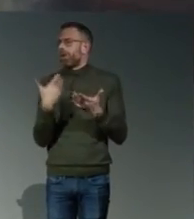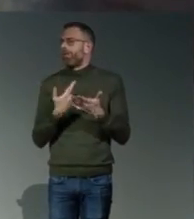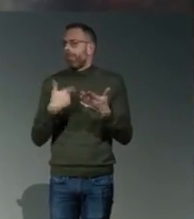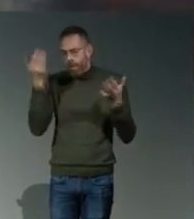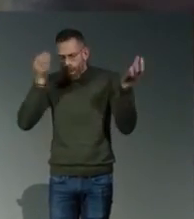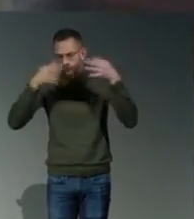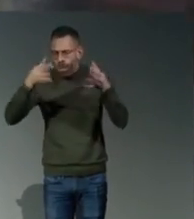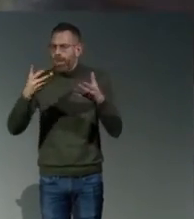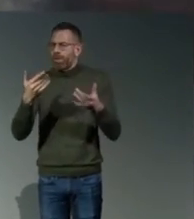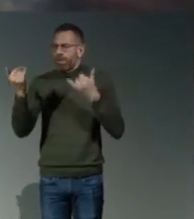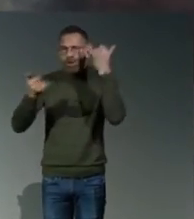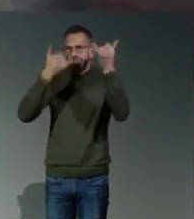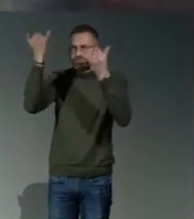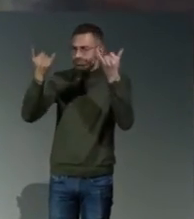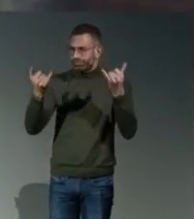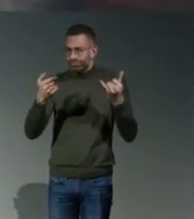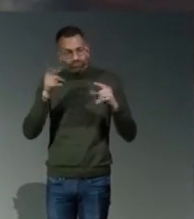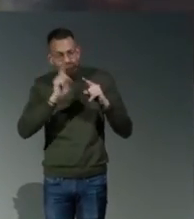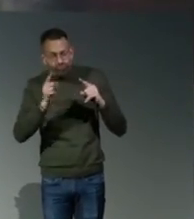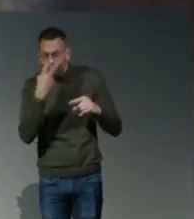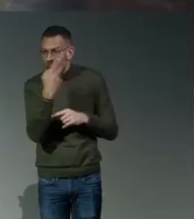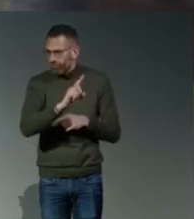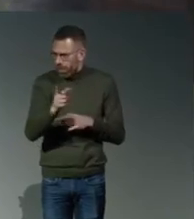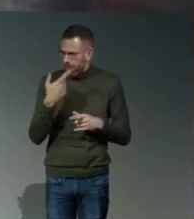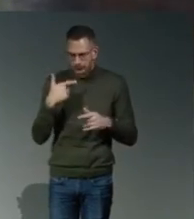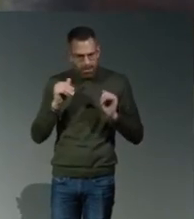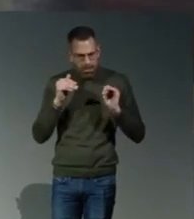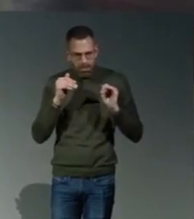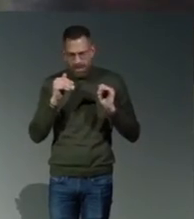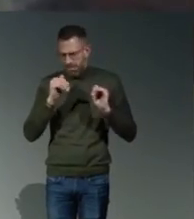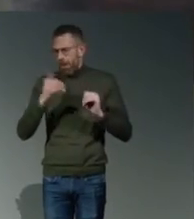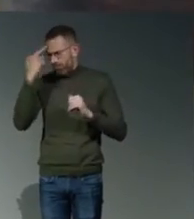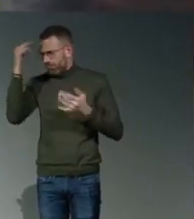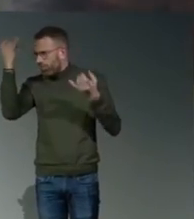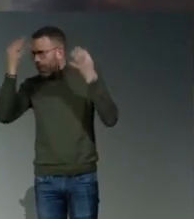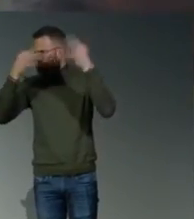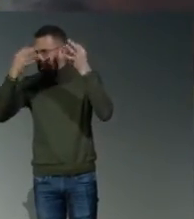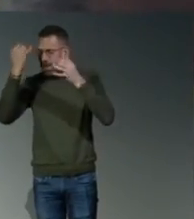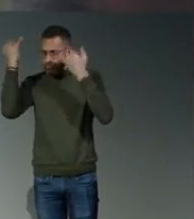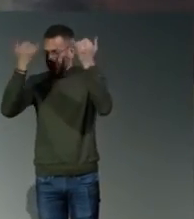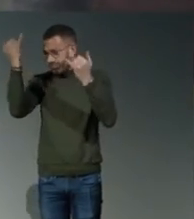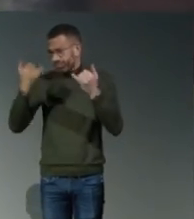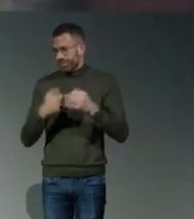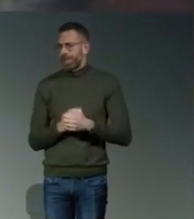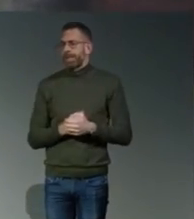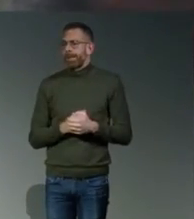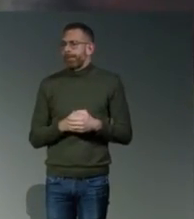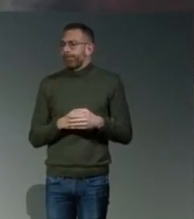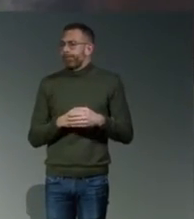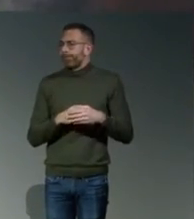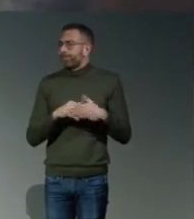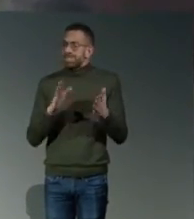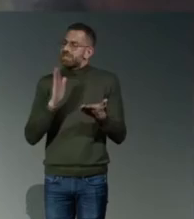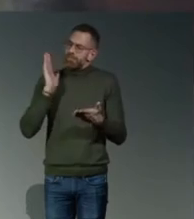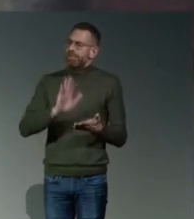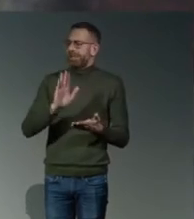j'ai imaginé des choses que je ne voyais pas devant moi, mais qui étaient vraiment que dans mon esprit et dans mon passé, dans ma mémoire. Mais après, ça, c'est le travail